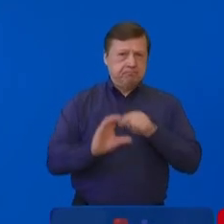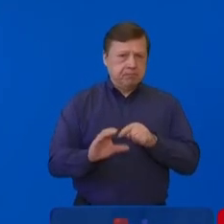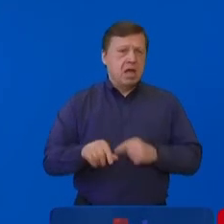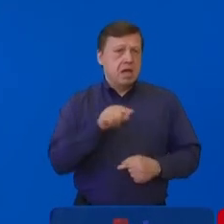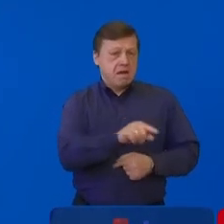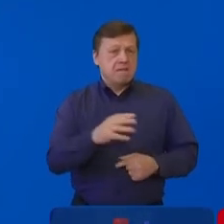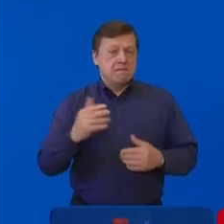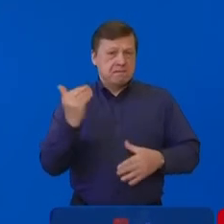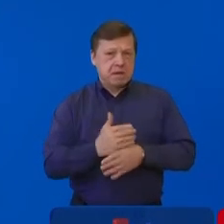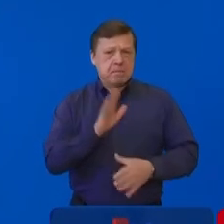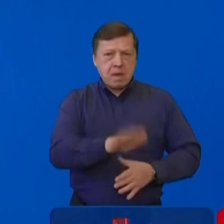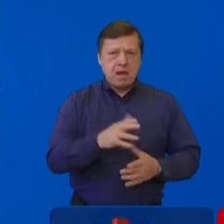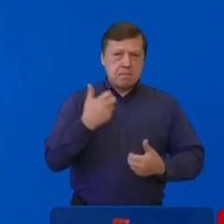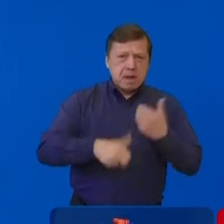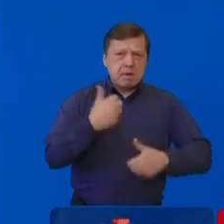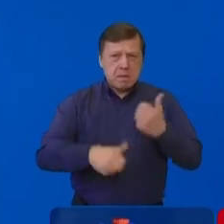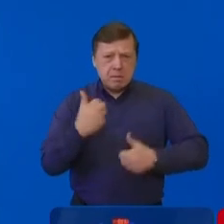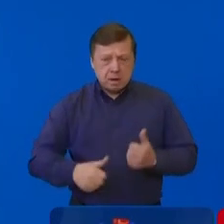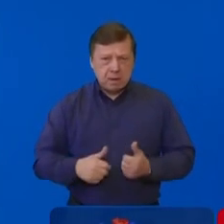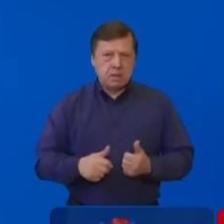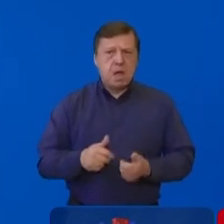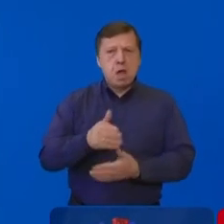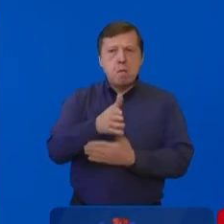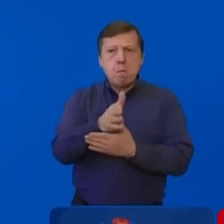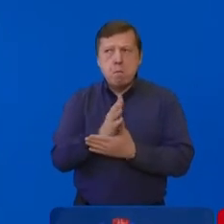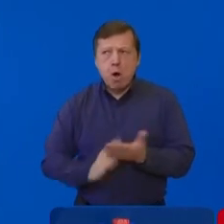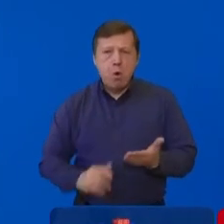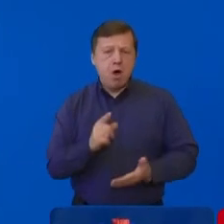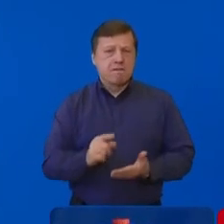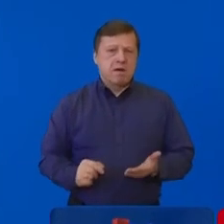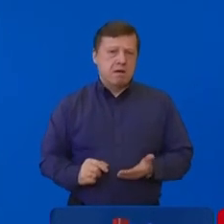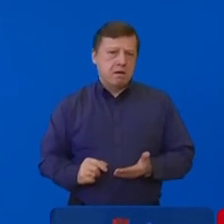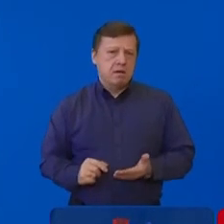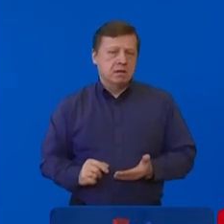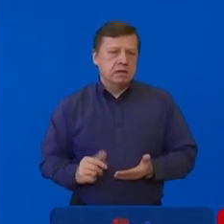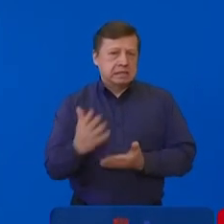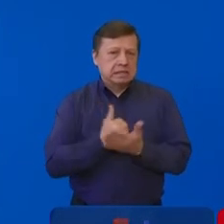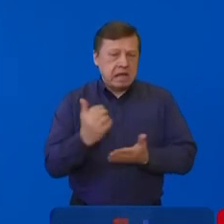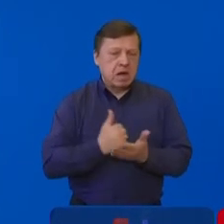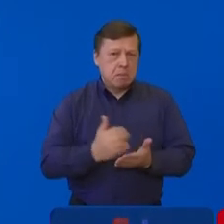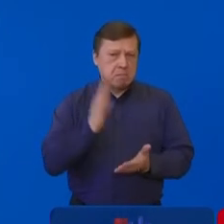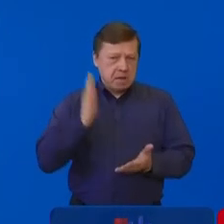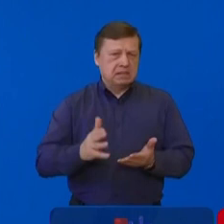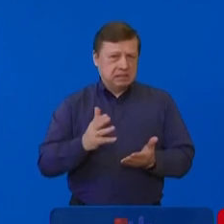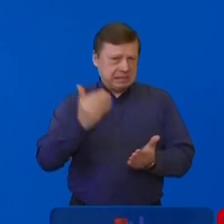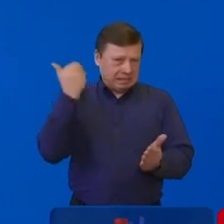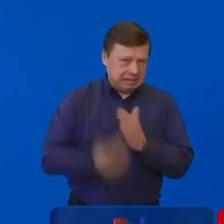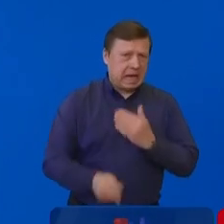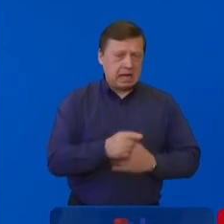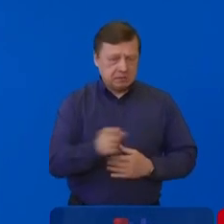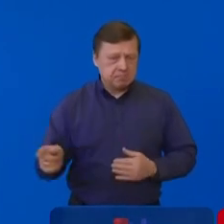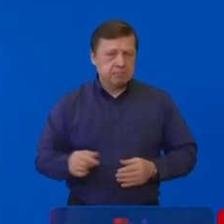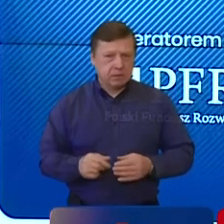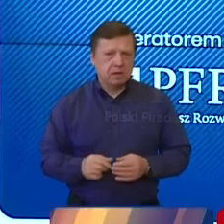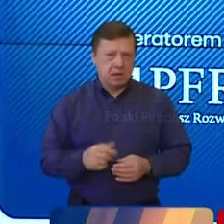cierpi na tym i jednocześnie przynajmniej połowa dochodów będzie w dużym stopniu nadszarpnięta w